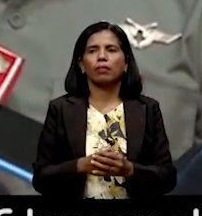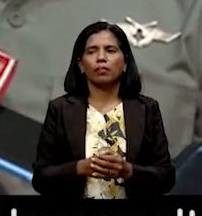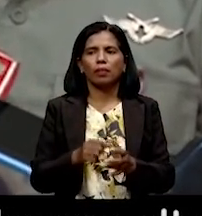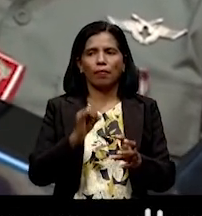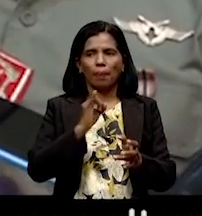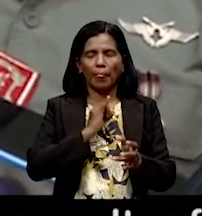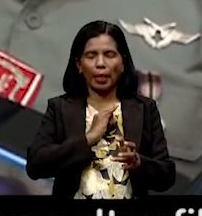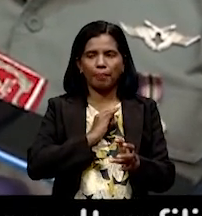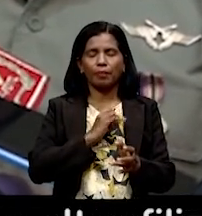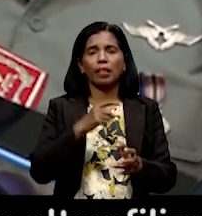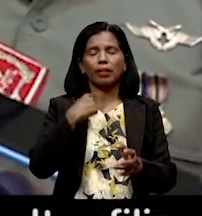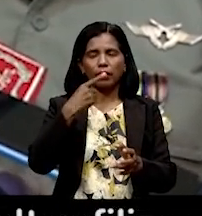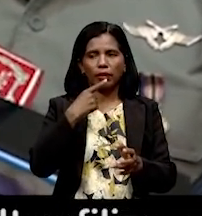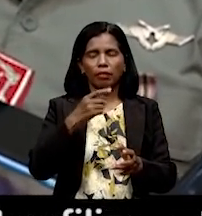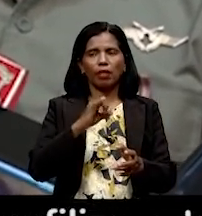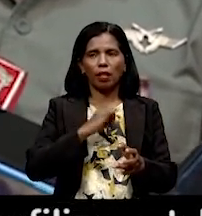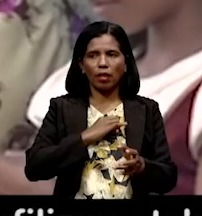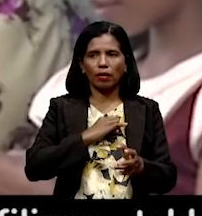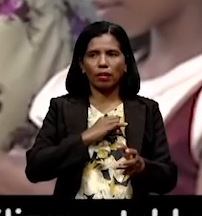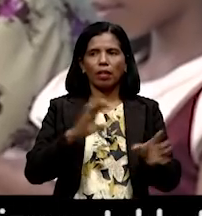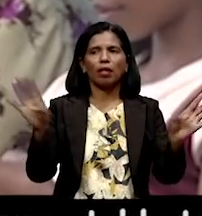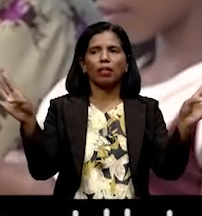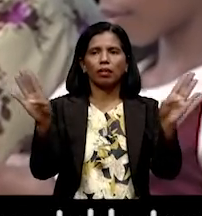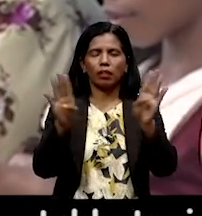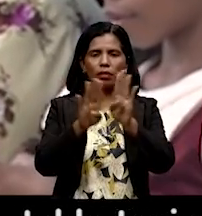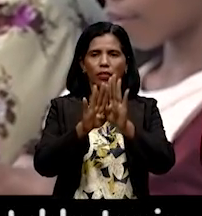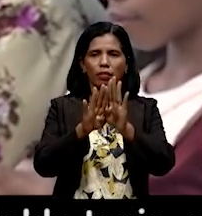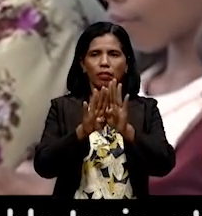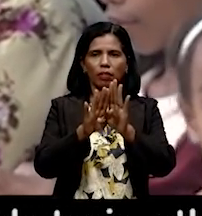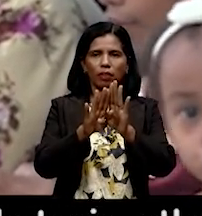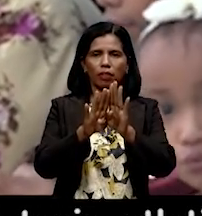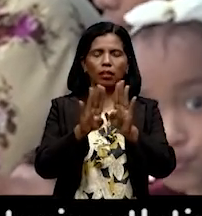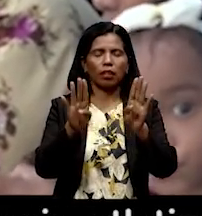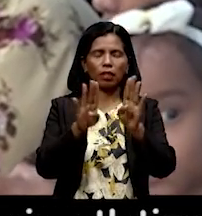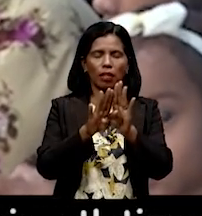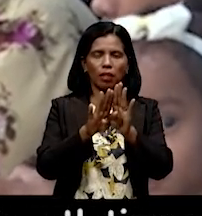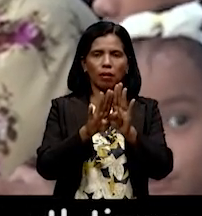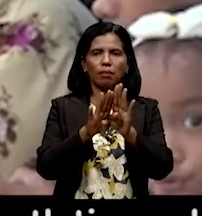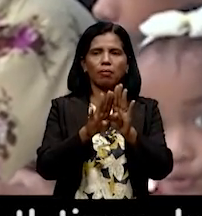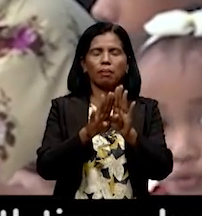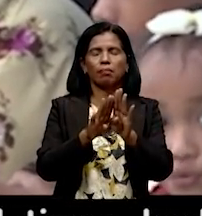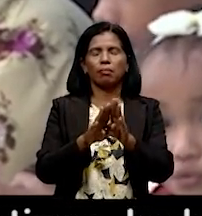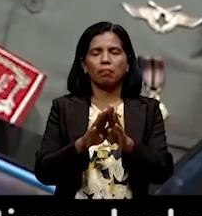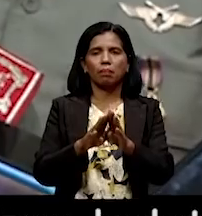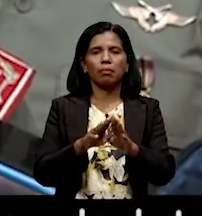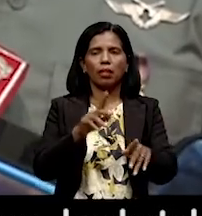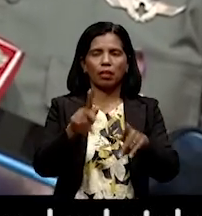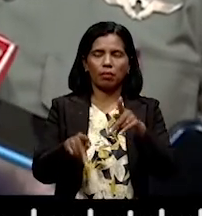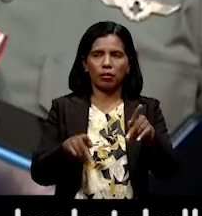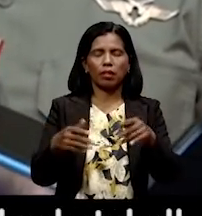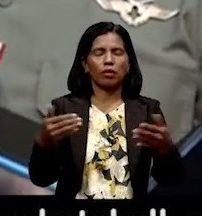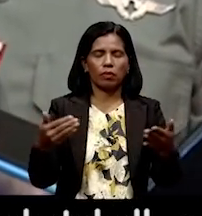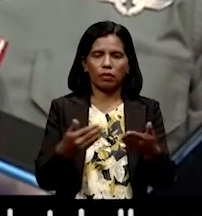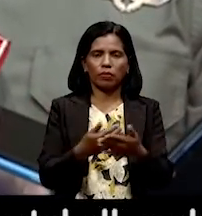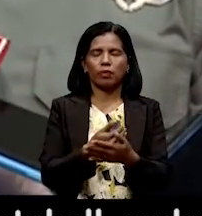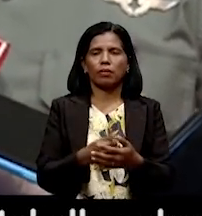se kari how avansa, how takat dalam pa pa jasa santua makita nih. How hetanona forsa politika ini kita